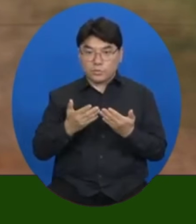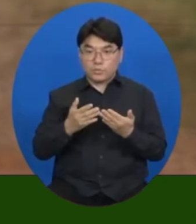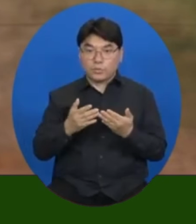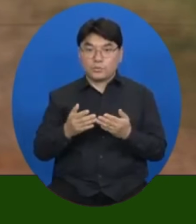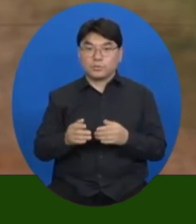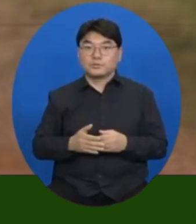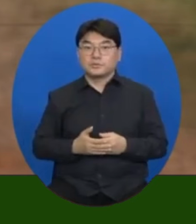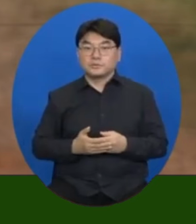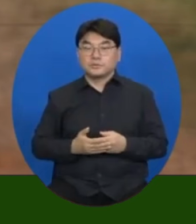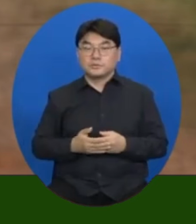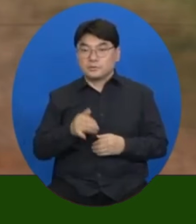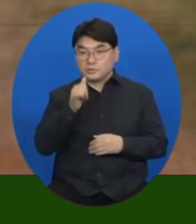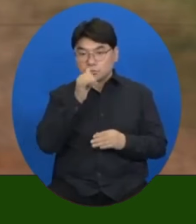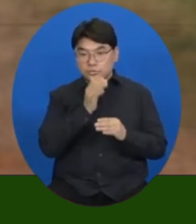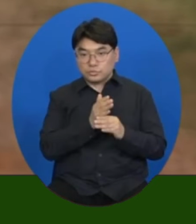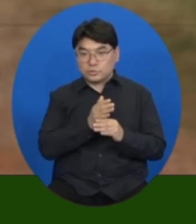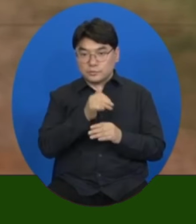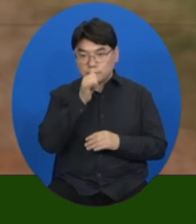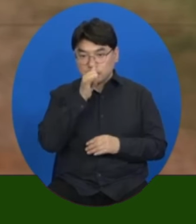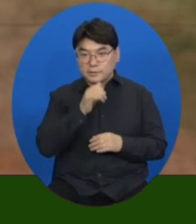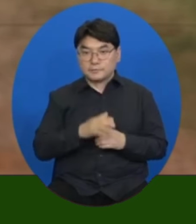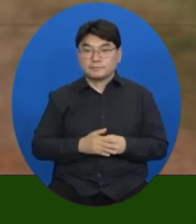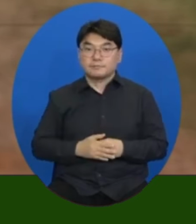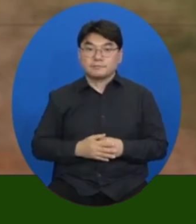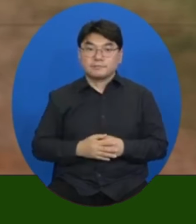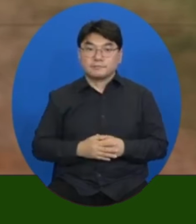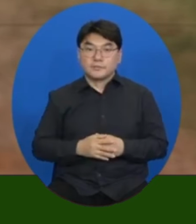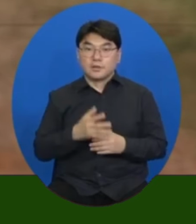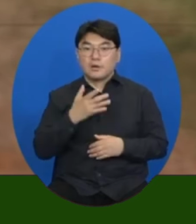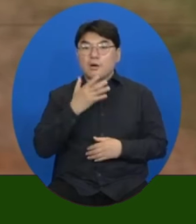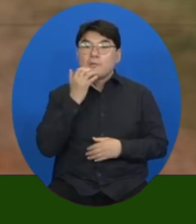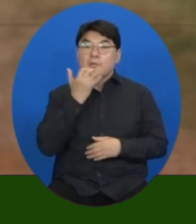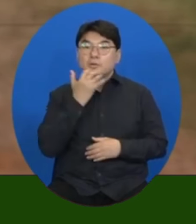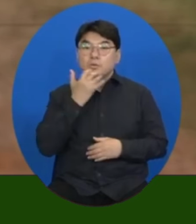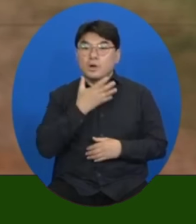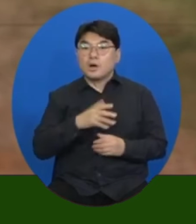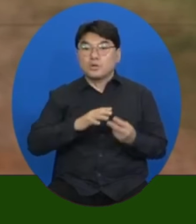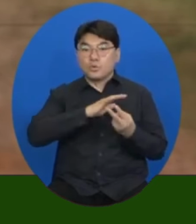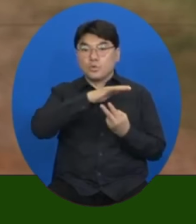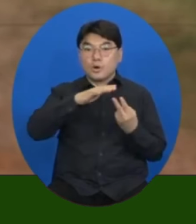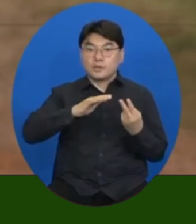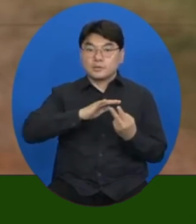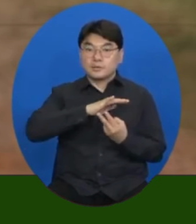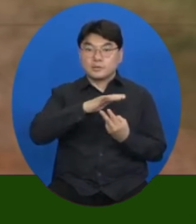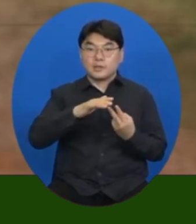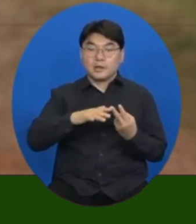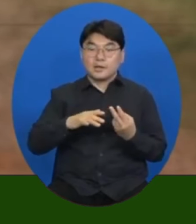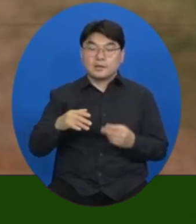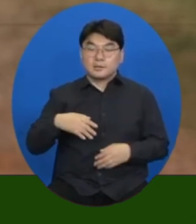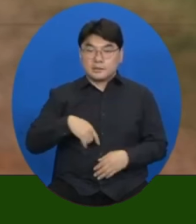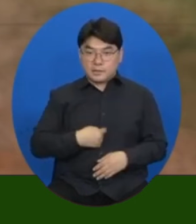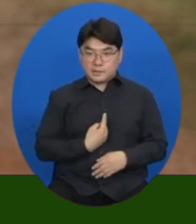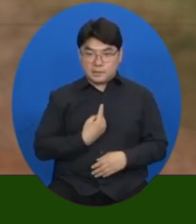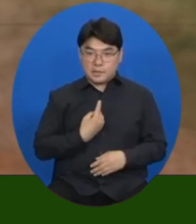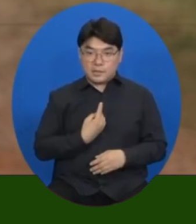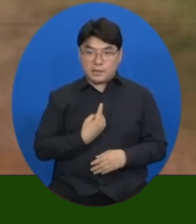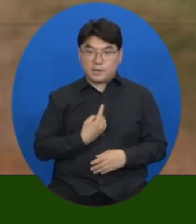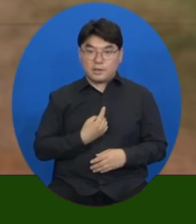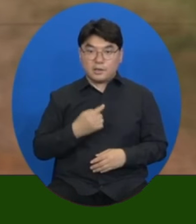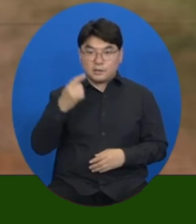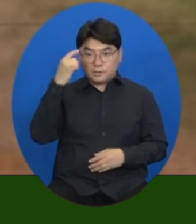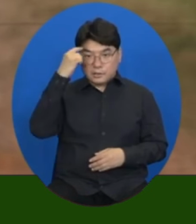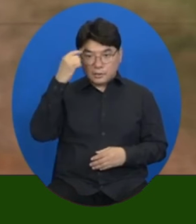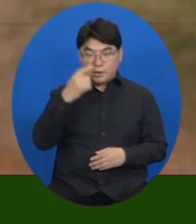된 것입니다 그 베드로와 요한은 이런한 정체성 위에 자신의 인생을 세운 것이죠 확고한